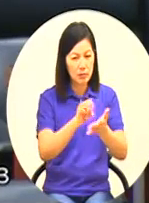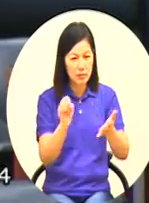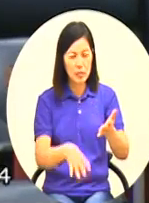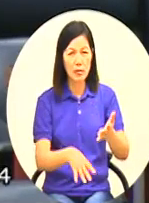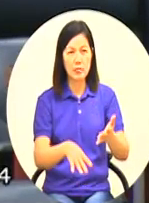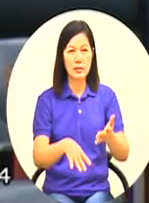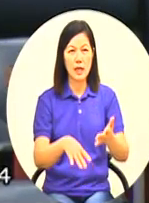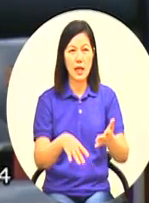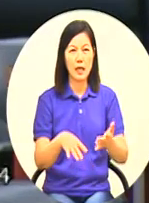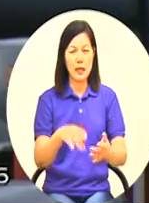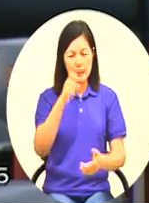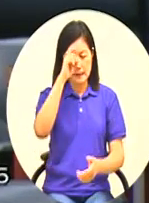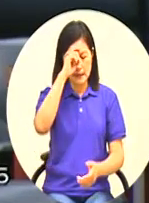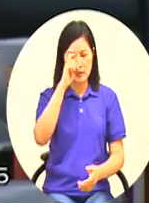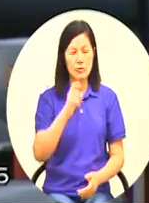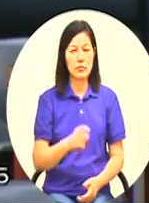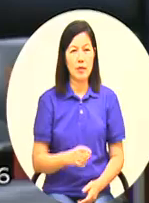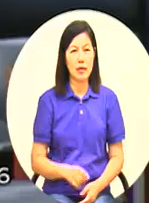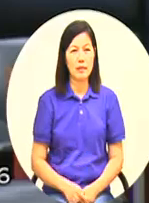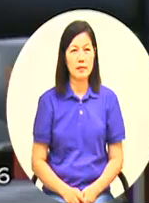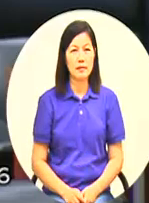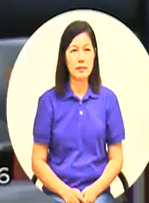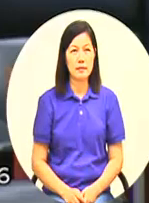么，希望要好好的